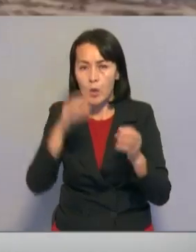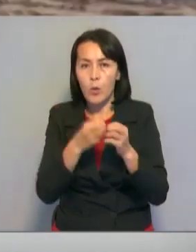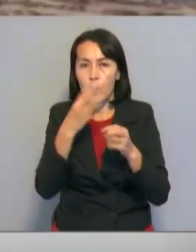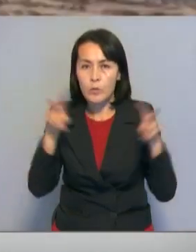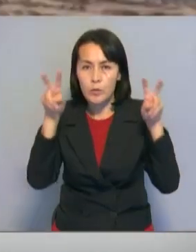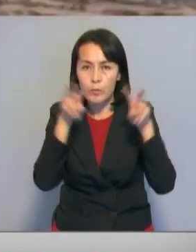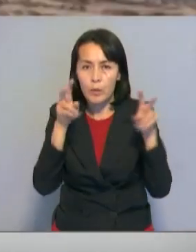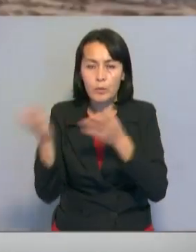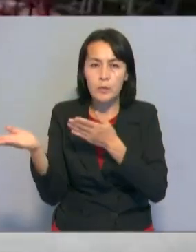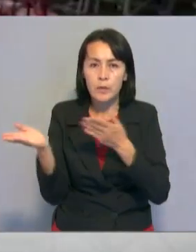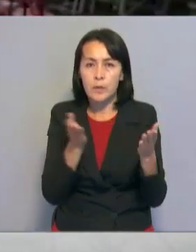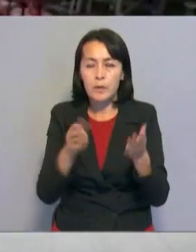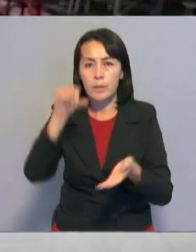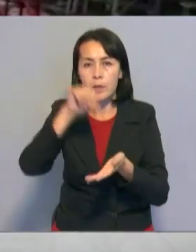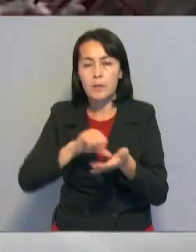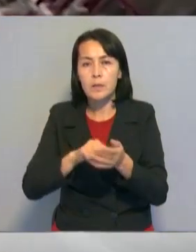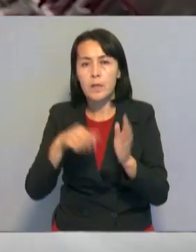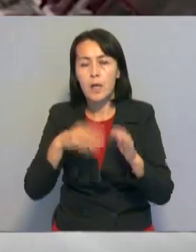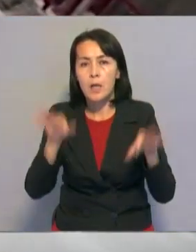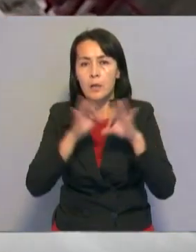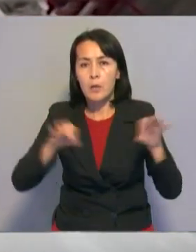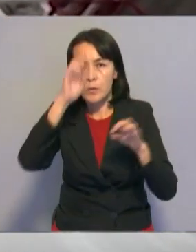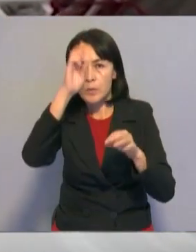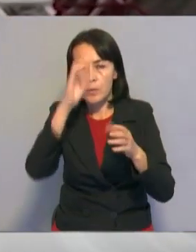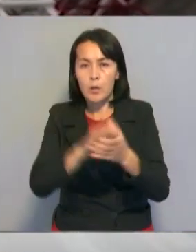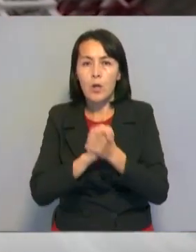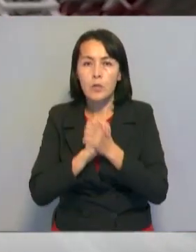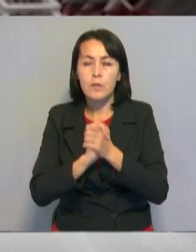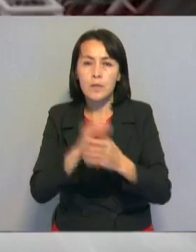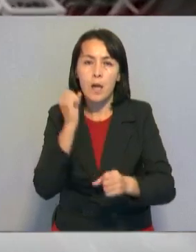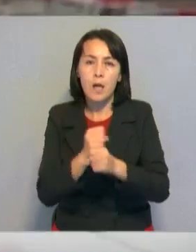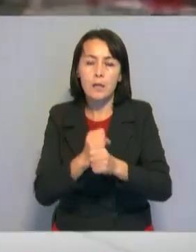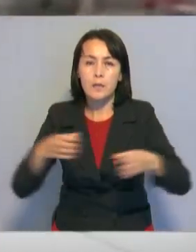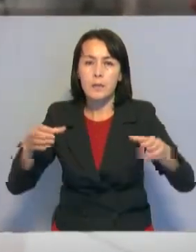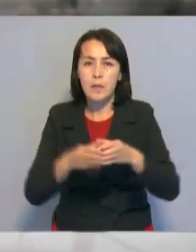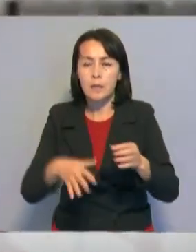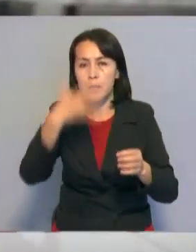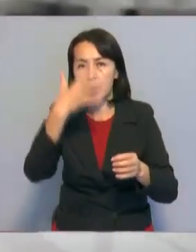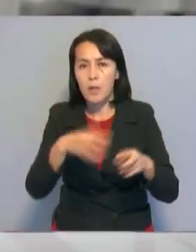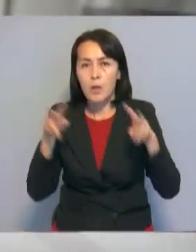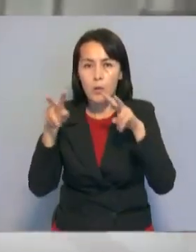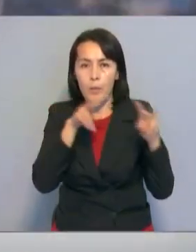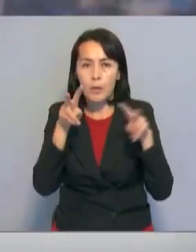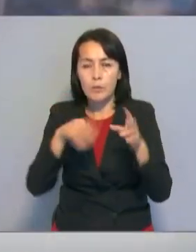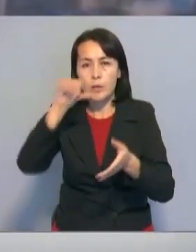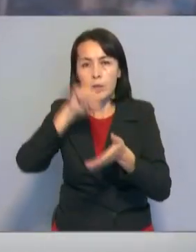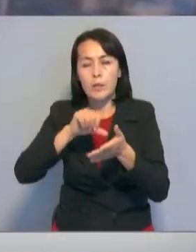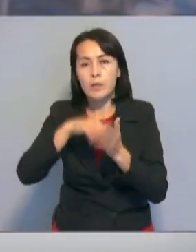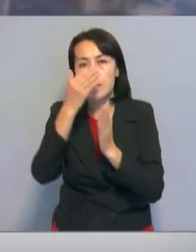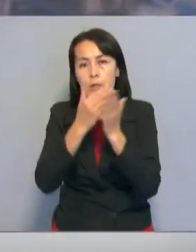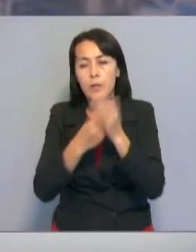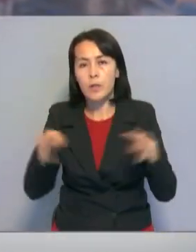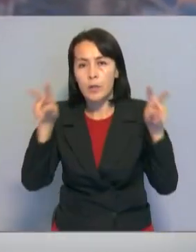13 байқаушы аккредиттелді. Ал тәуелсіз мемлекеттер достастығы атқарушы комитетінен 50 байқаушы қатысады.